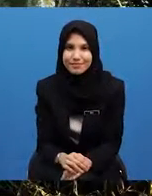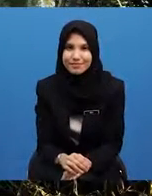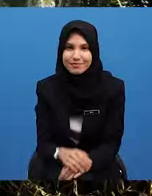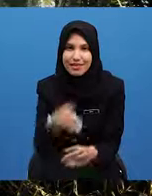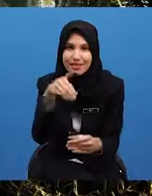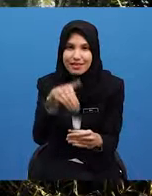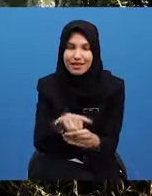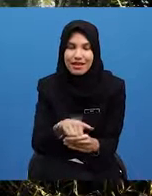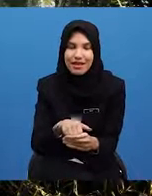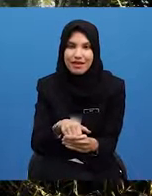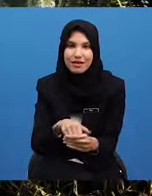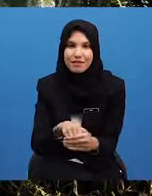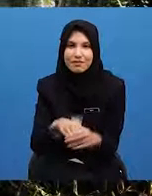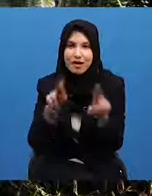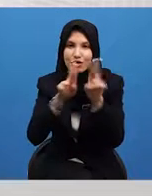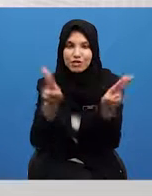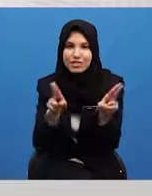dalam uji minda.